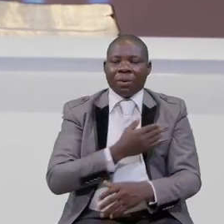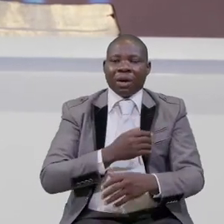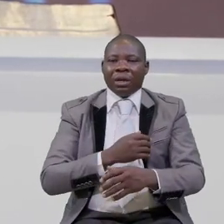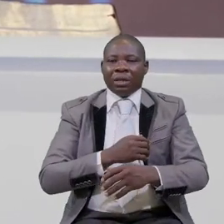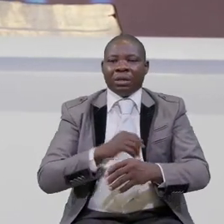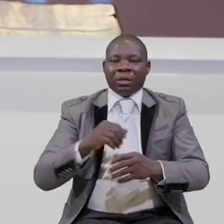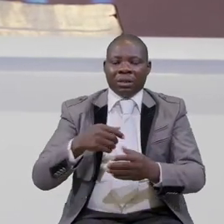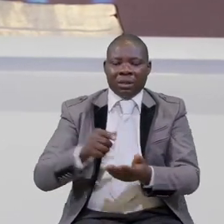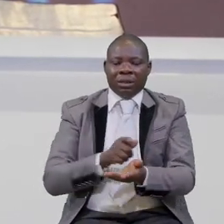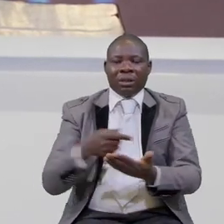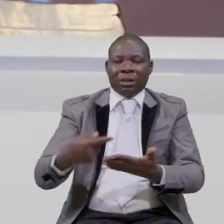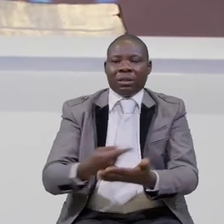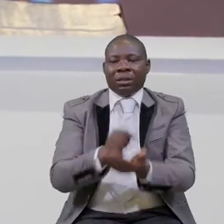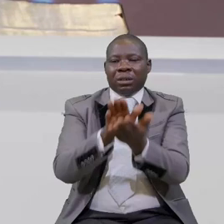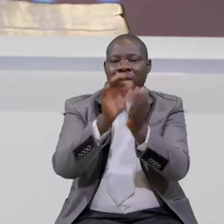Parce que notre berger,